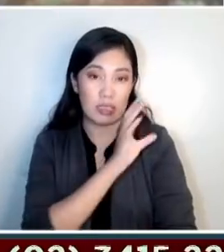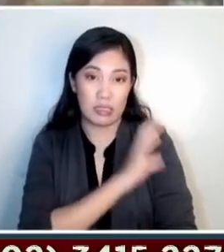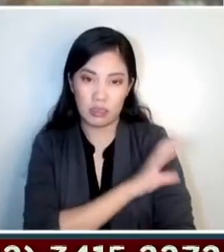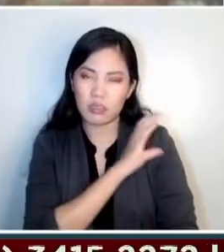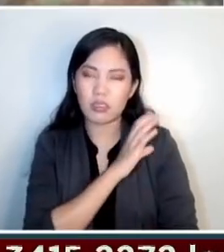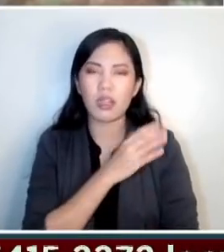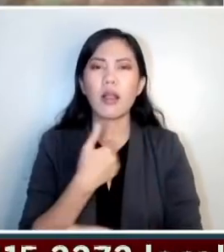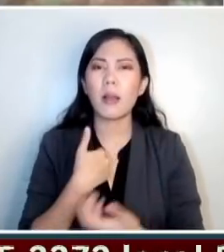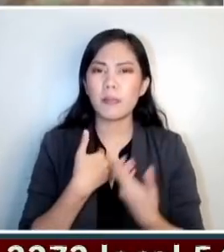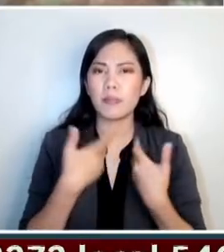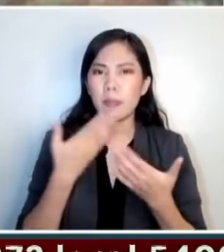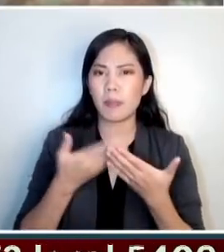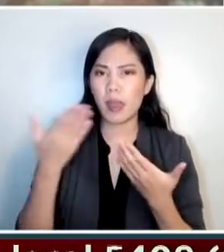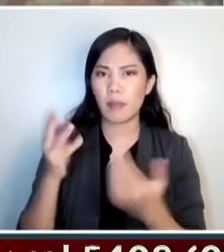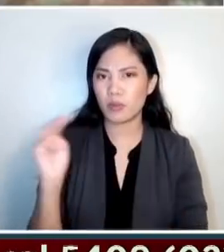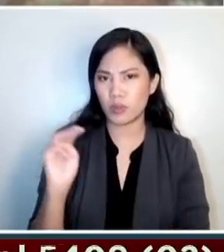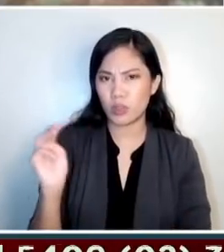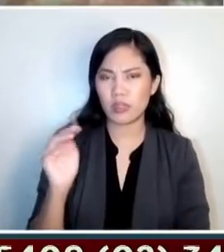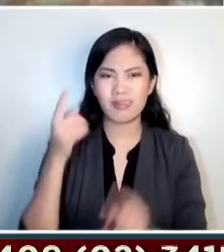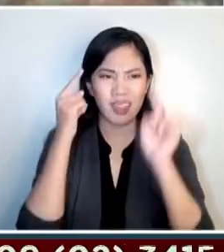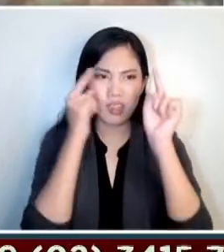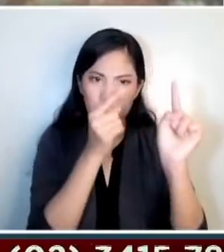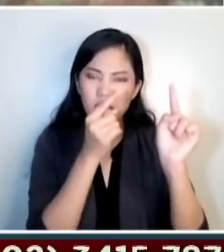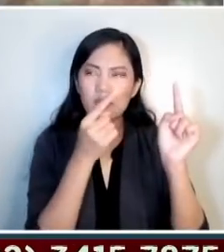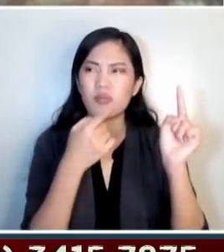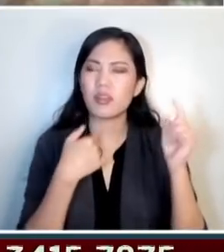going to be in the middle of June, then it became